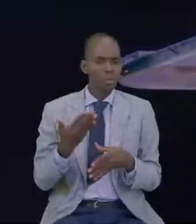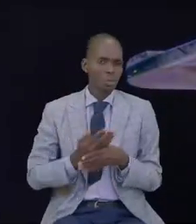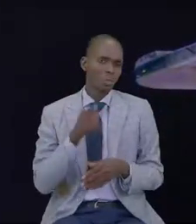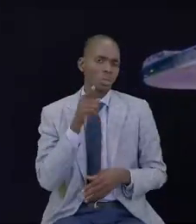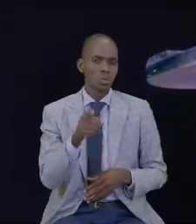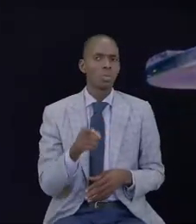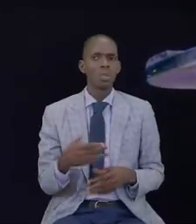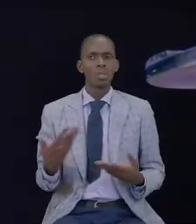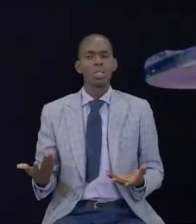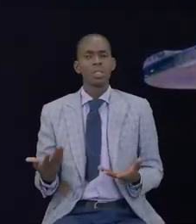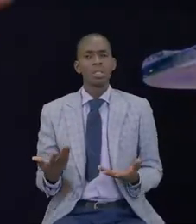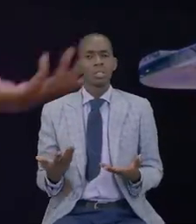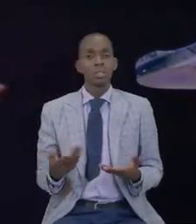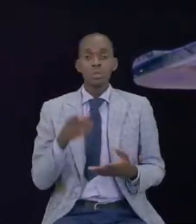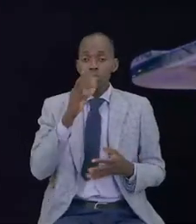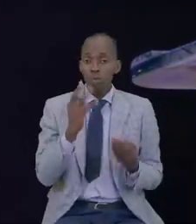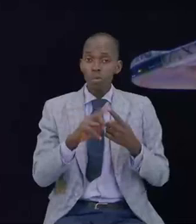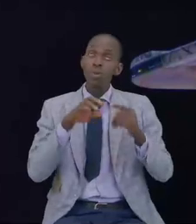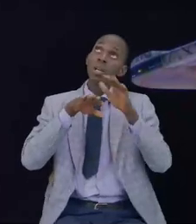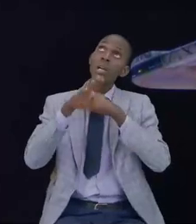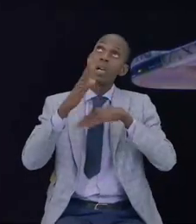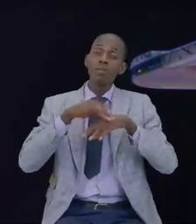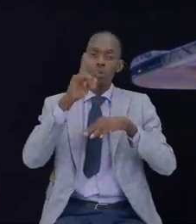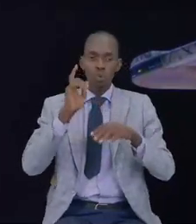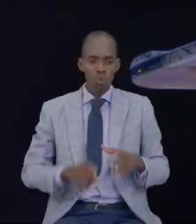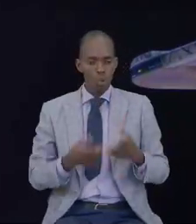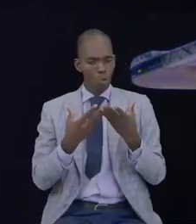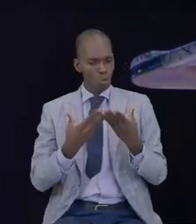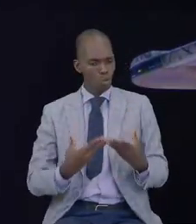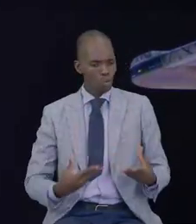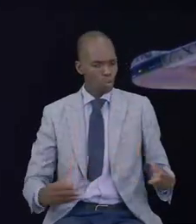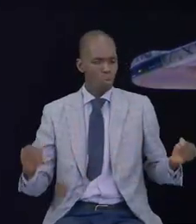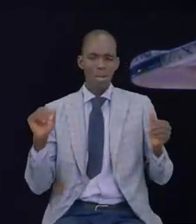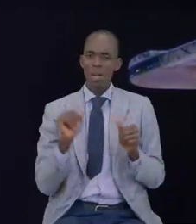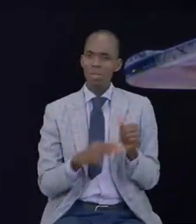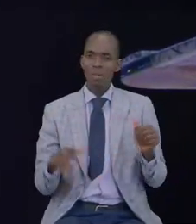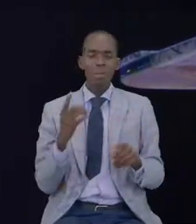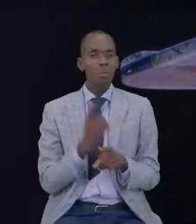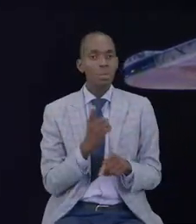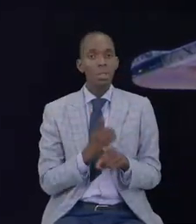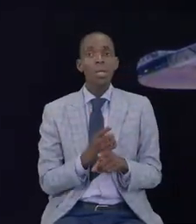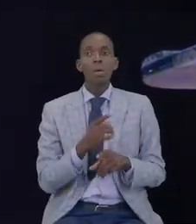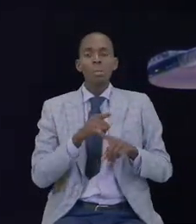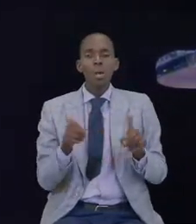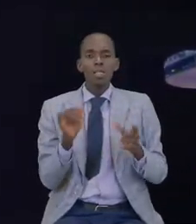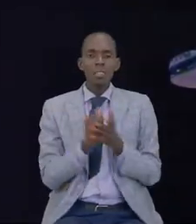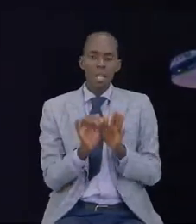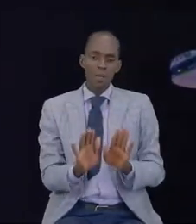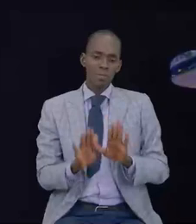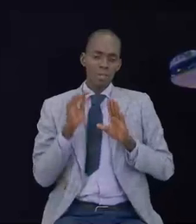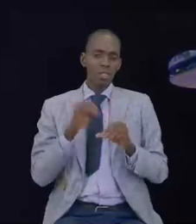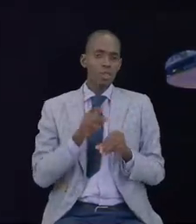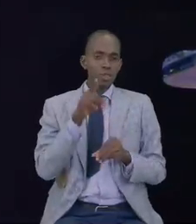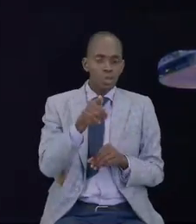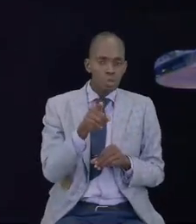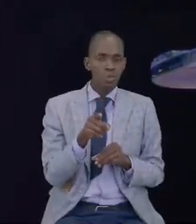ça. Mais ils mettent leur crainte en toi. Ah, si tu le fais, ça va affecter tel, ça va